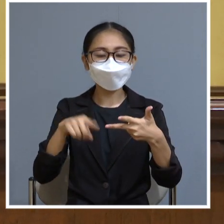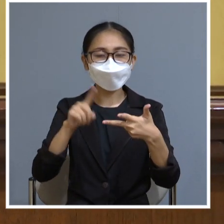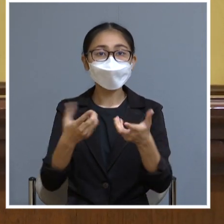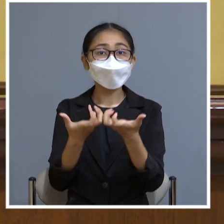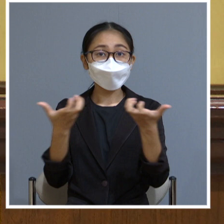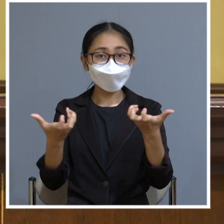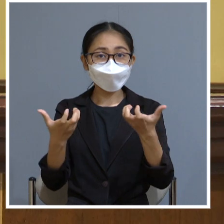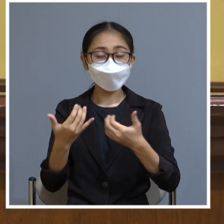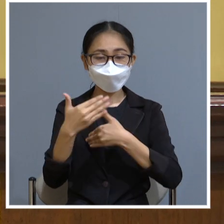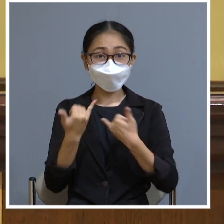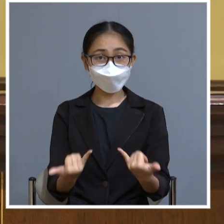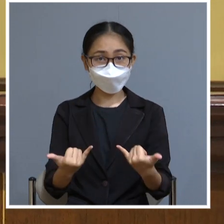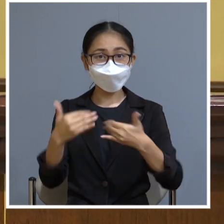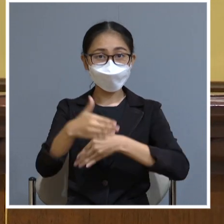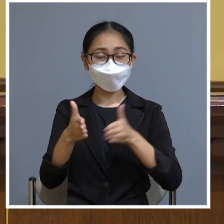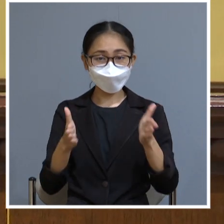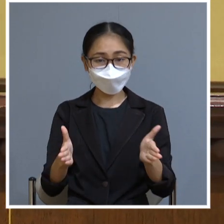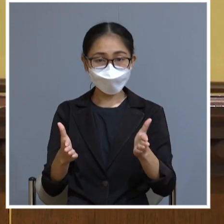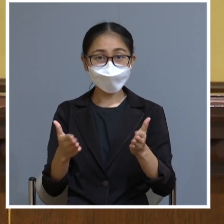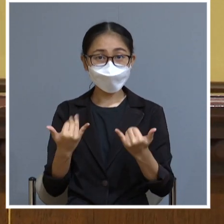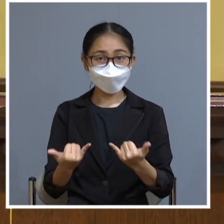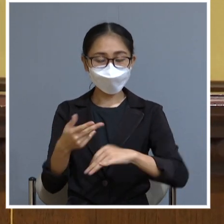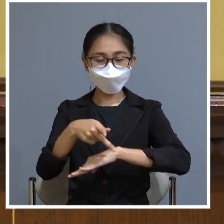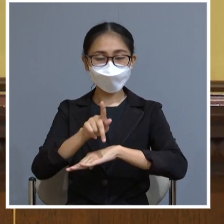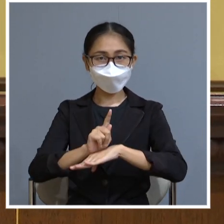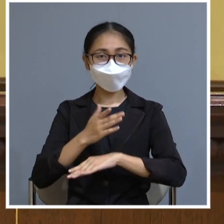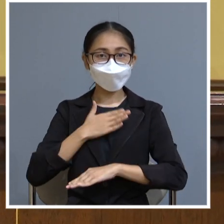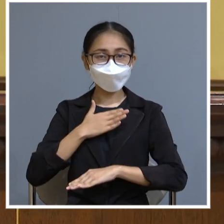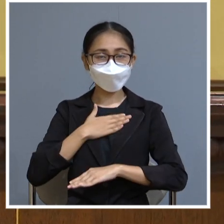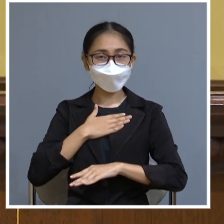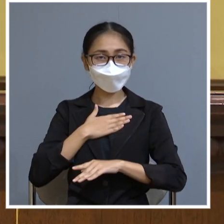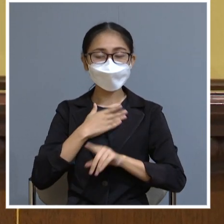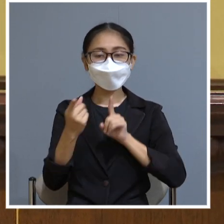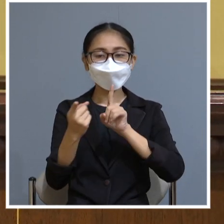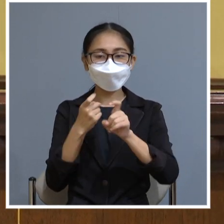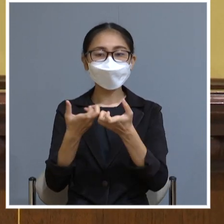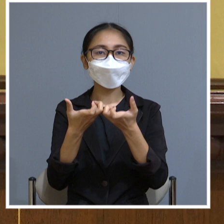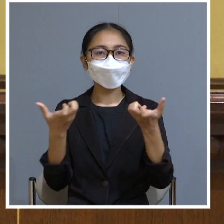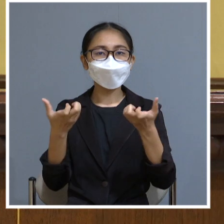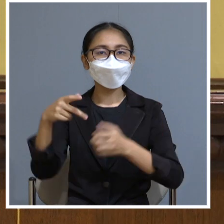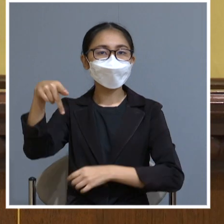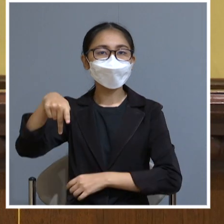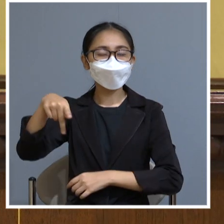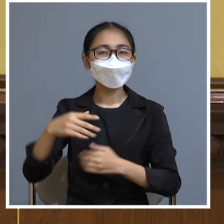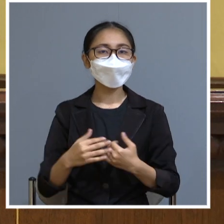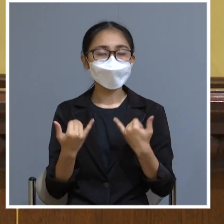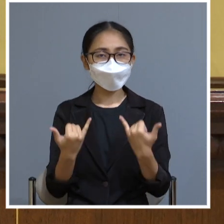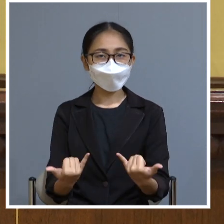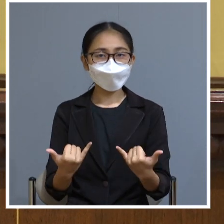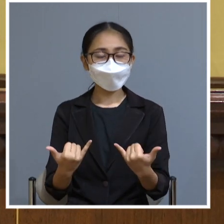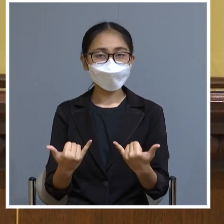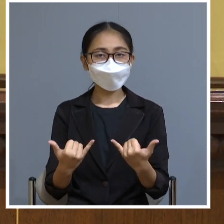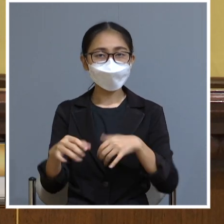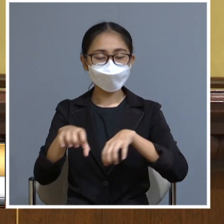legalนห้เนี้ยครัที่ผมทำหนาที่อุกธานใวัี้ก็เป็กระทูถามแยกเฉพาะซึวนนี้มีกระทถามแกเฉพาะ